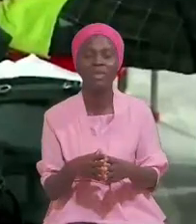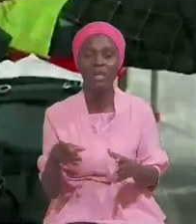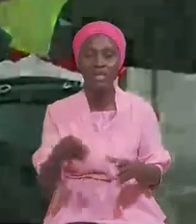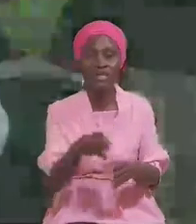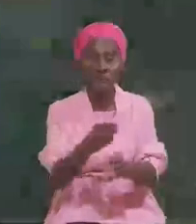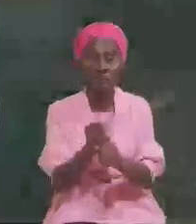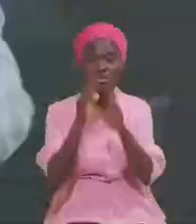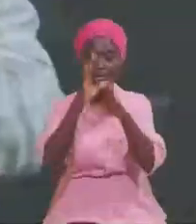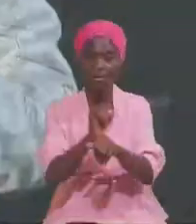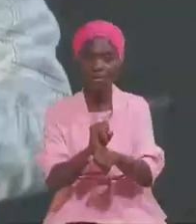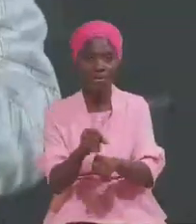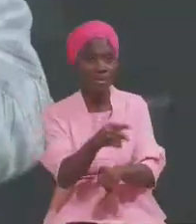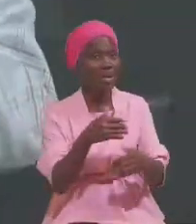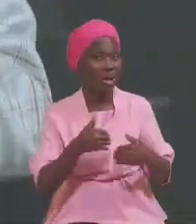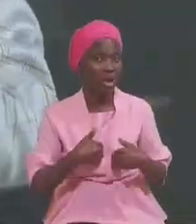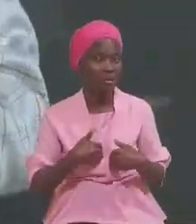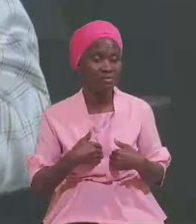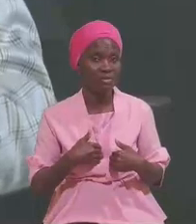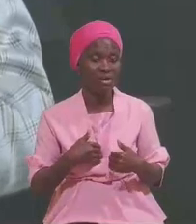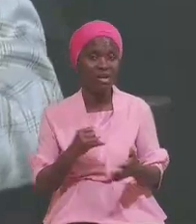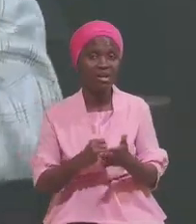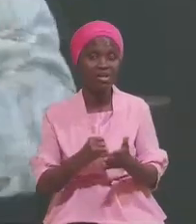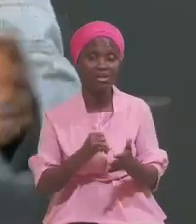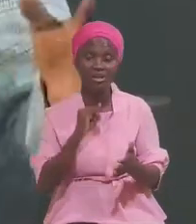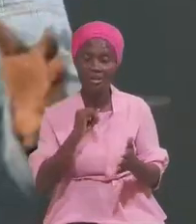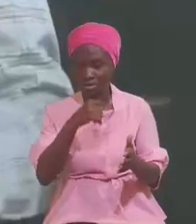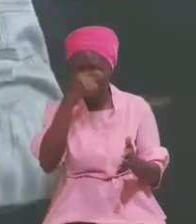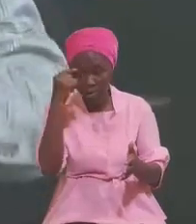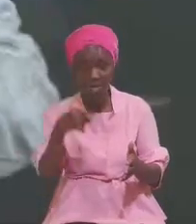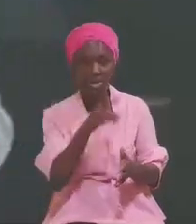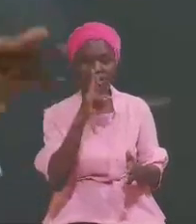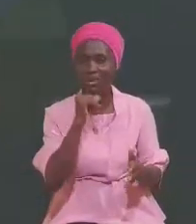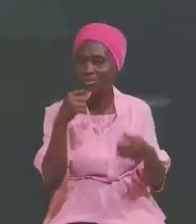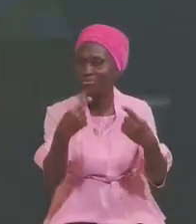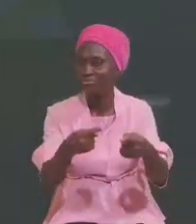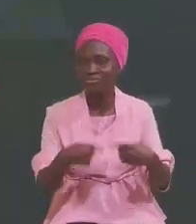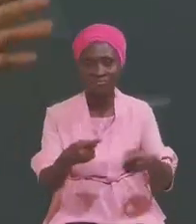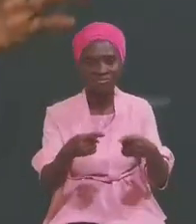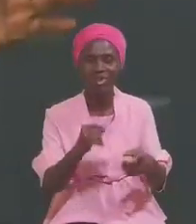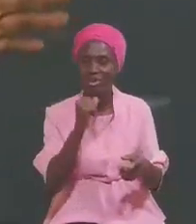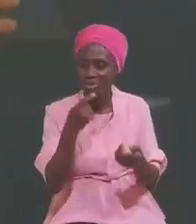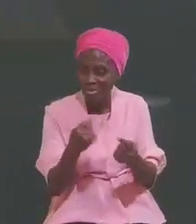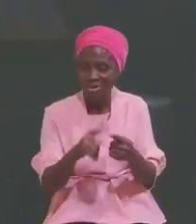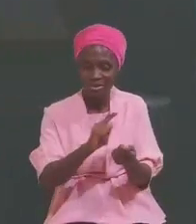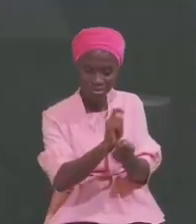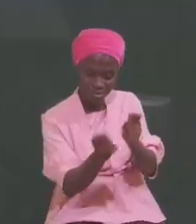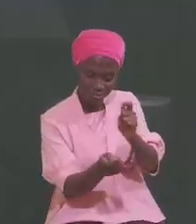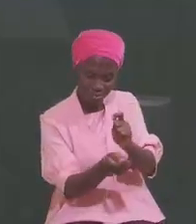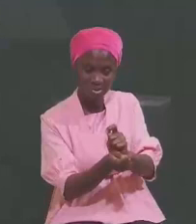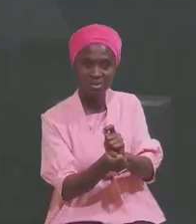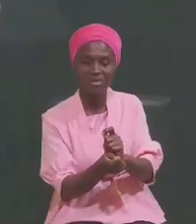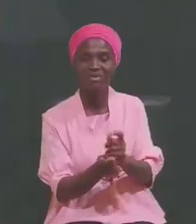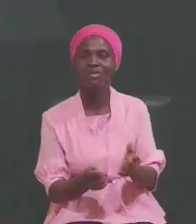c'est qu'ils n'ajustaient pas, ils n'argumentaient pas, ils n'essayaient pas de corriger